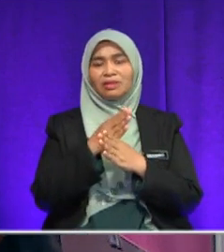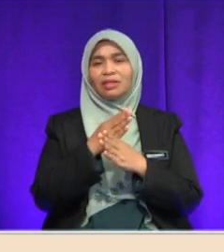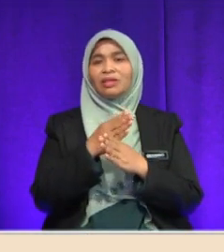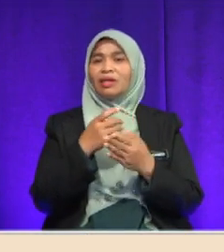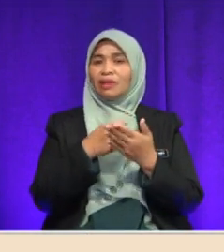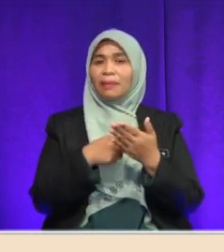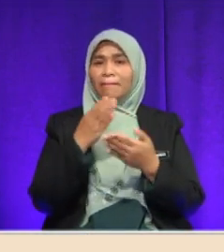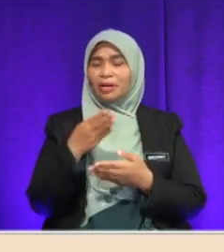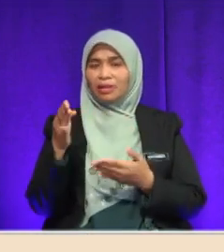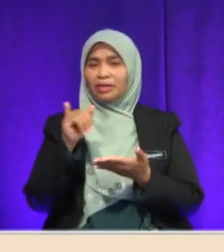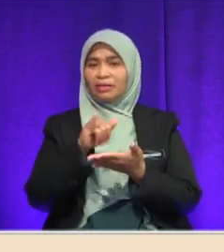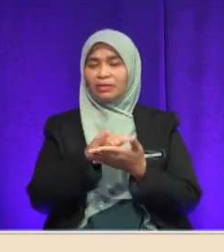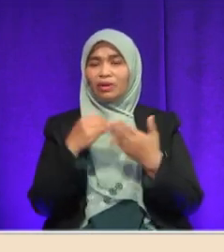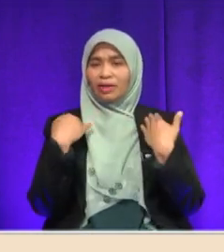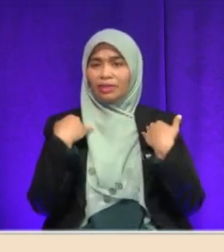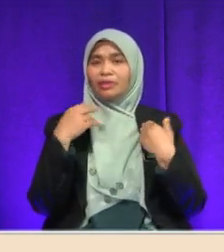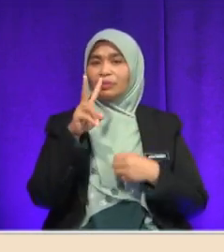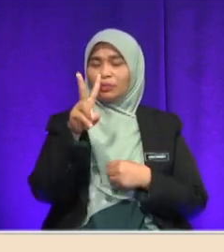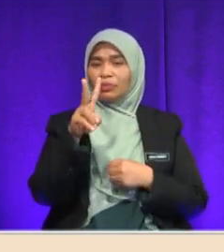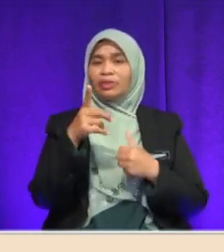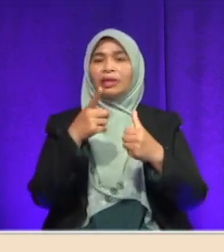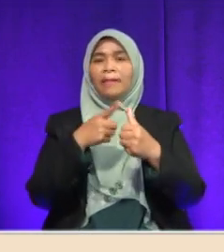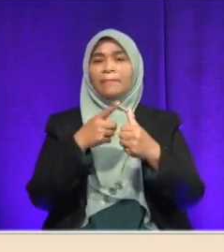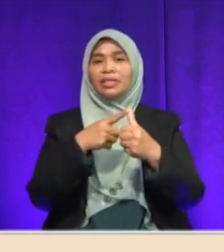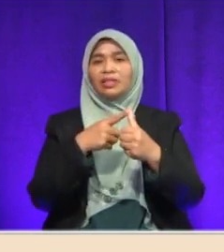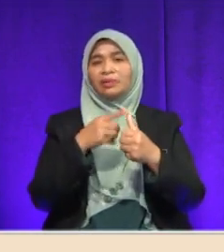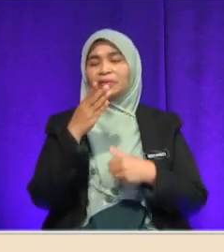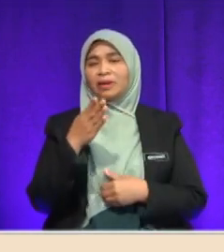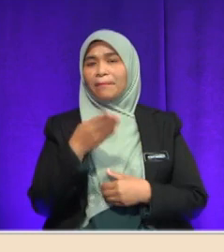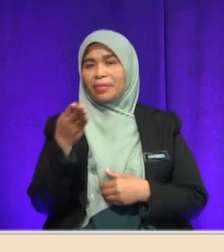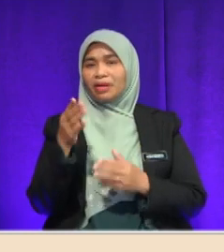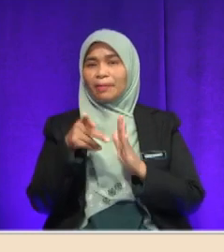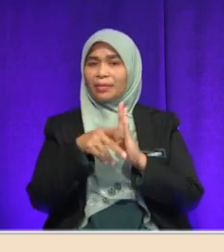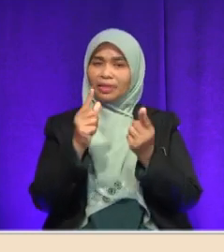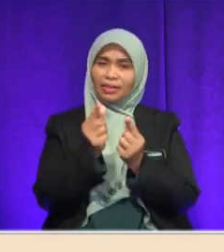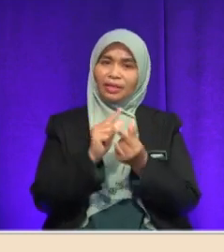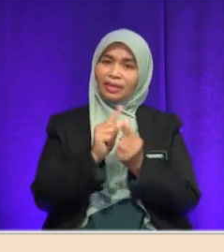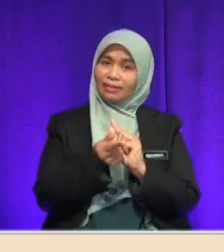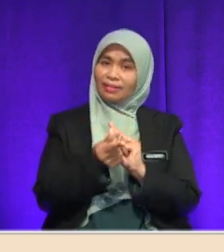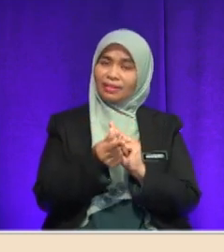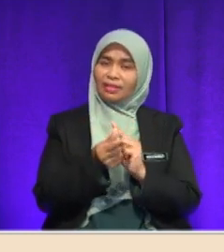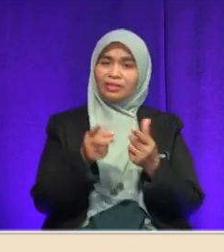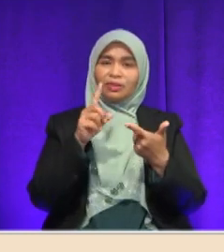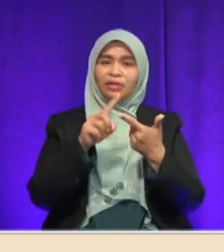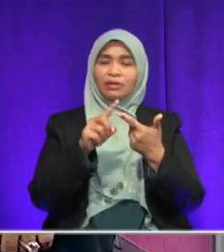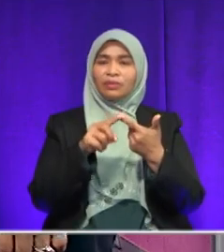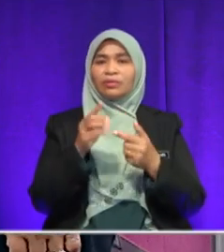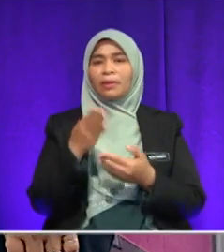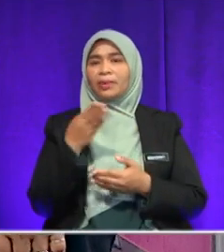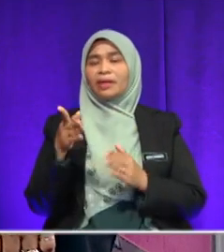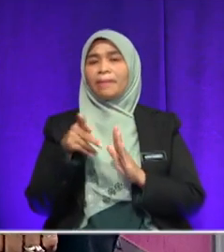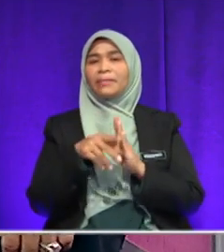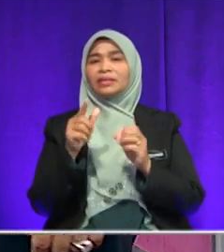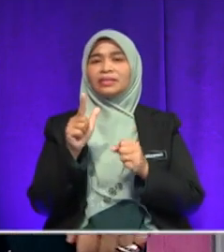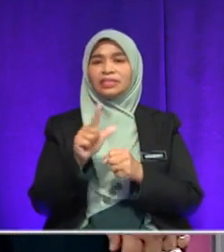Satu kita panggil sebagai barang pengganti. Dan yang kedua adalah barang penggenap. Kita